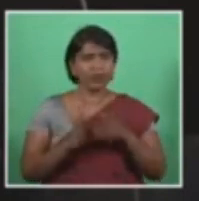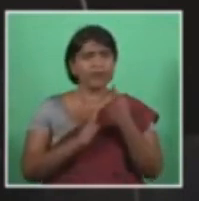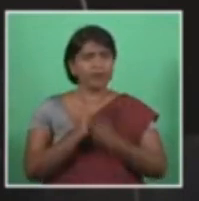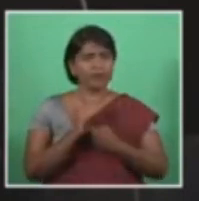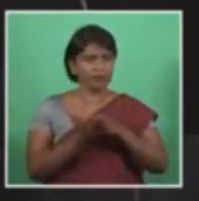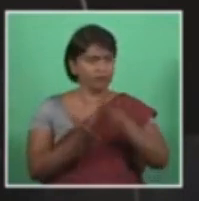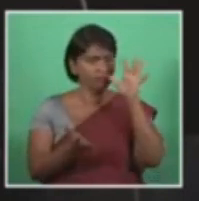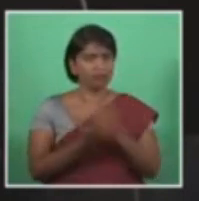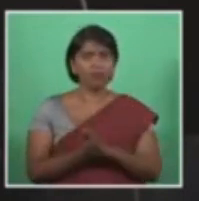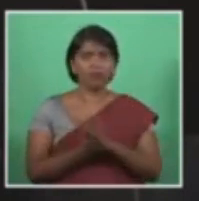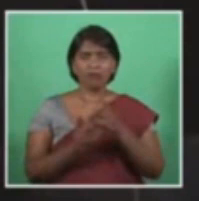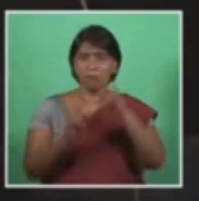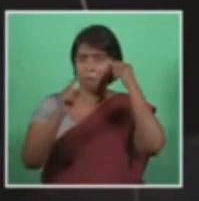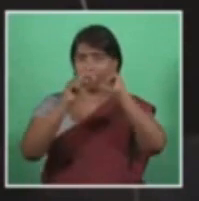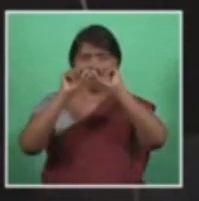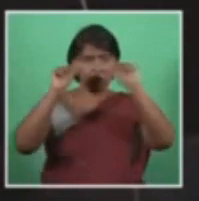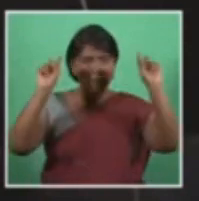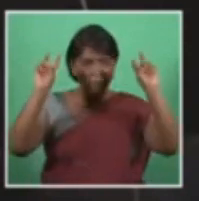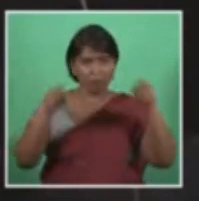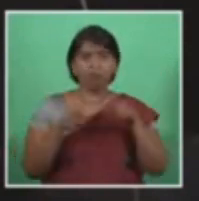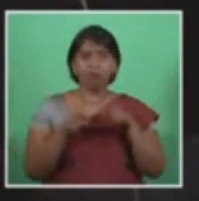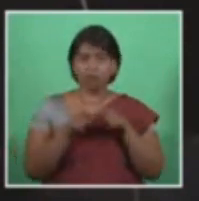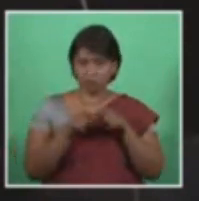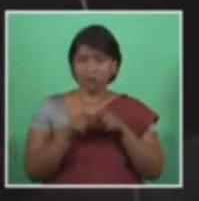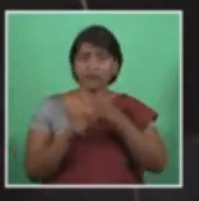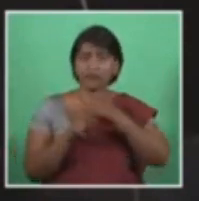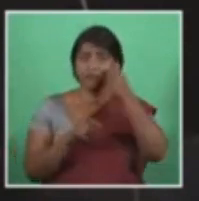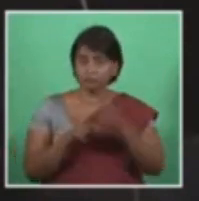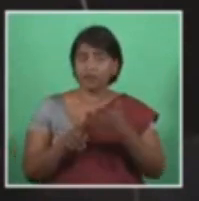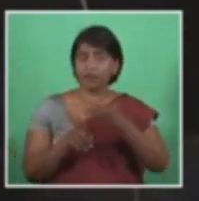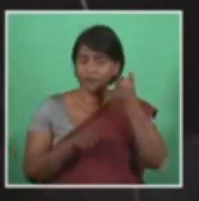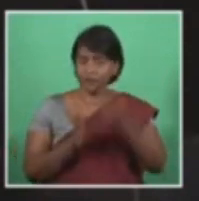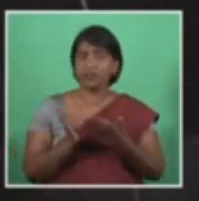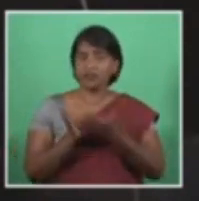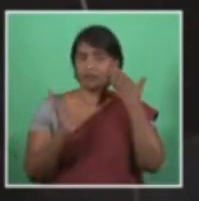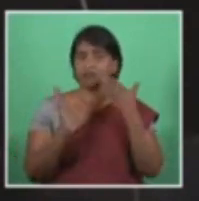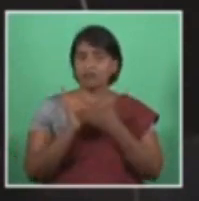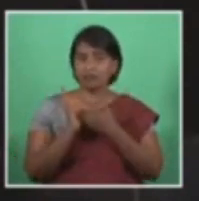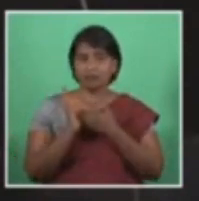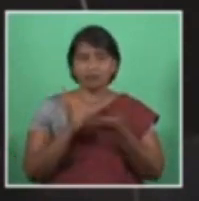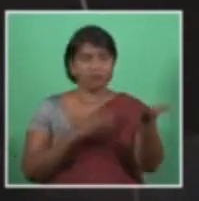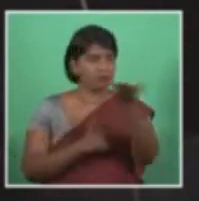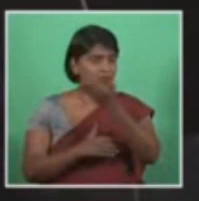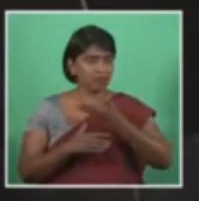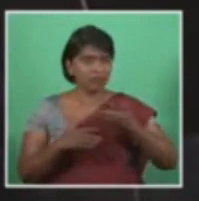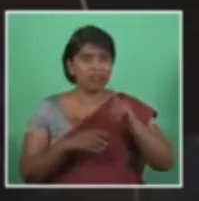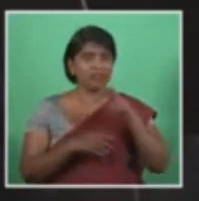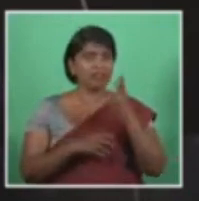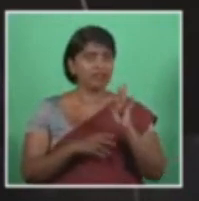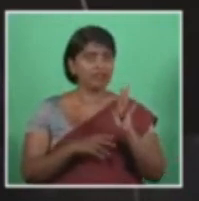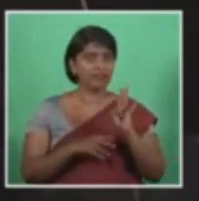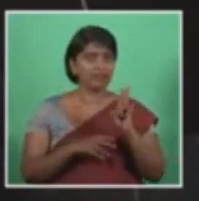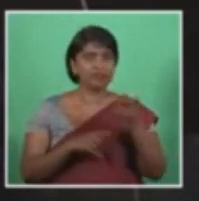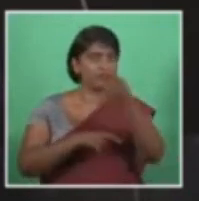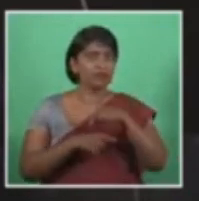නීතියක් මෙවැනි මාතෘකාවක් යටතේ මේක ස්පෙෂලිස්ට් සබ්ජෙක්ට් එකක්. මං හිතන්නේ මෙතන අපි